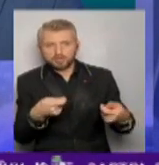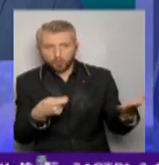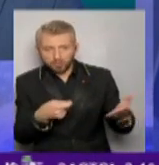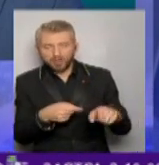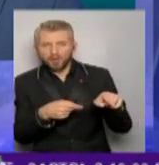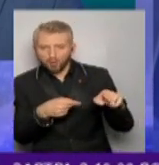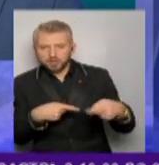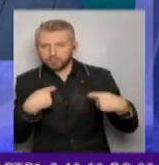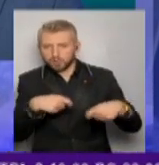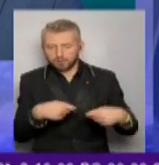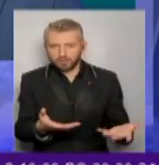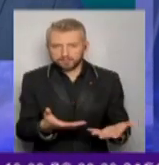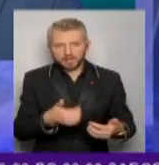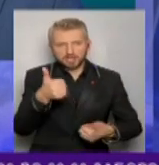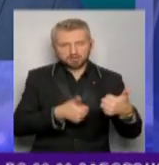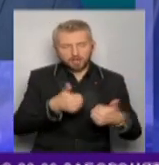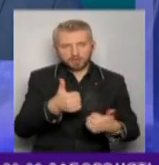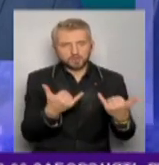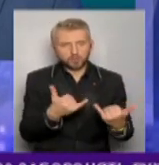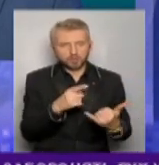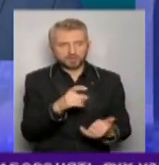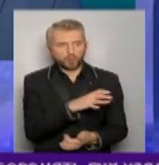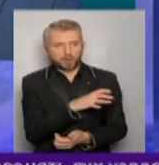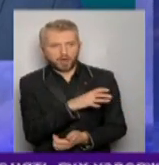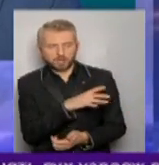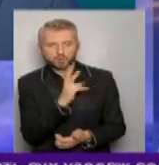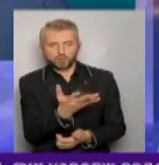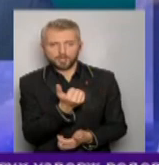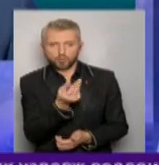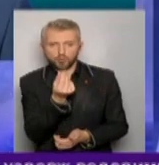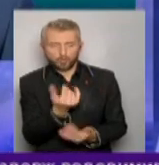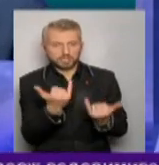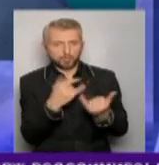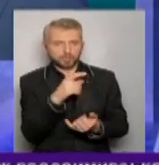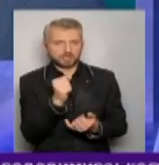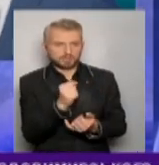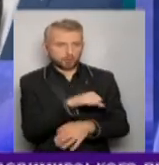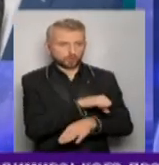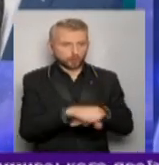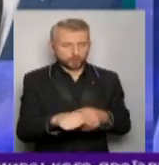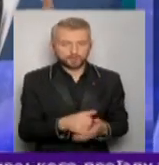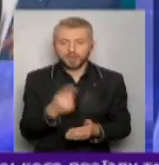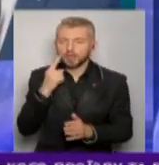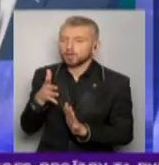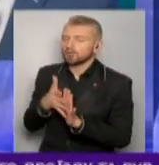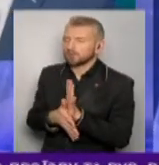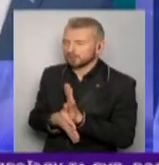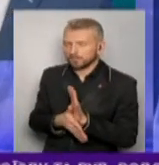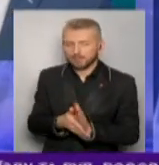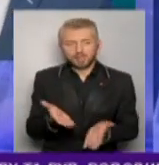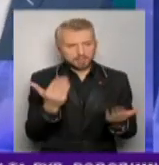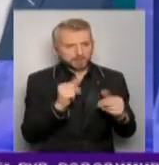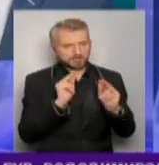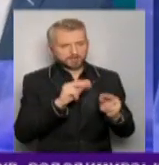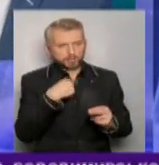це саме, змагайся сьогодні із олігархами, які беруть кошти сьогодні за кордоном. Зрозуміло, пане Іване. Тому давайте відверто